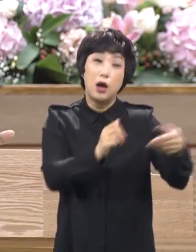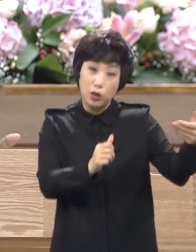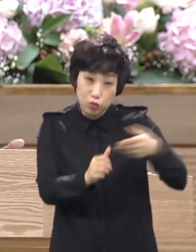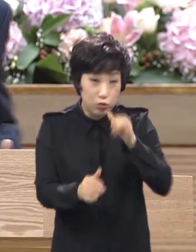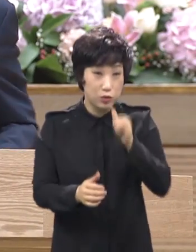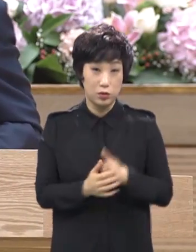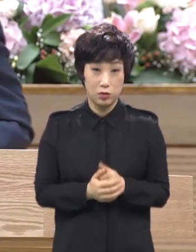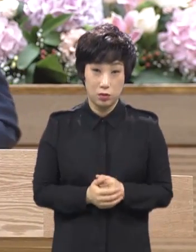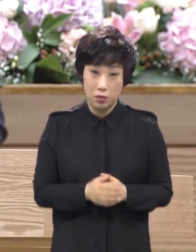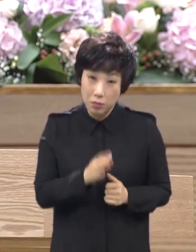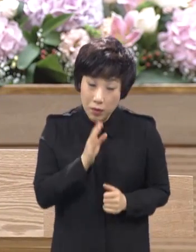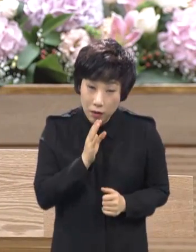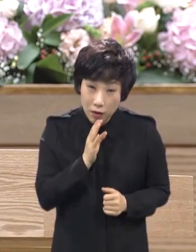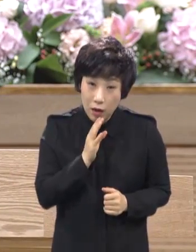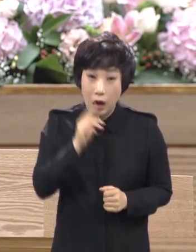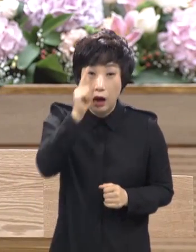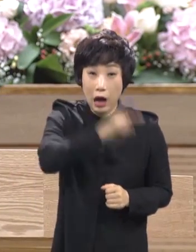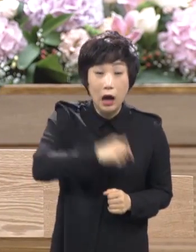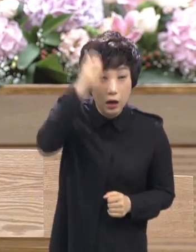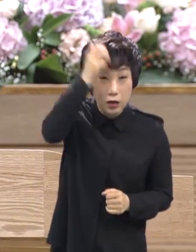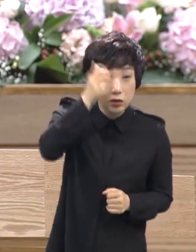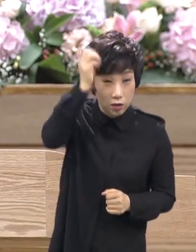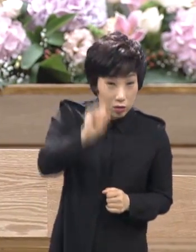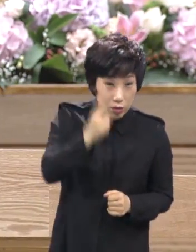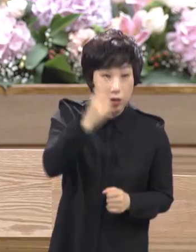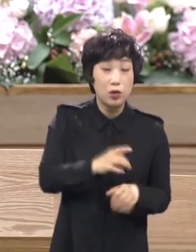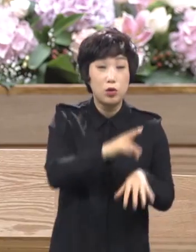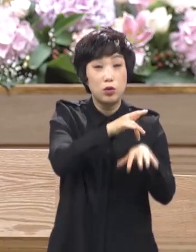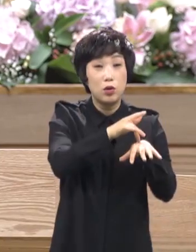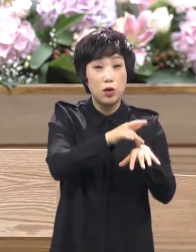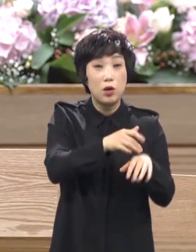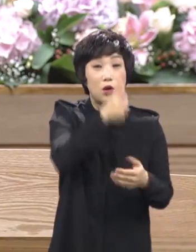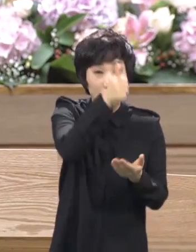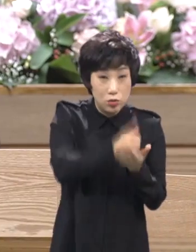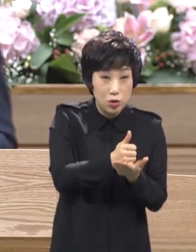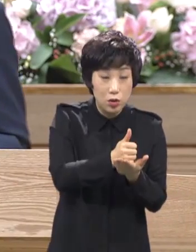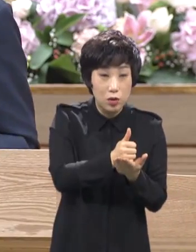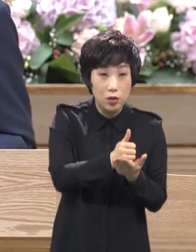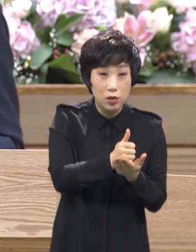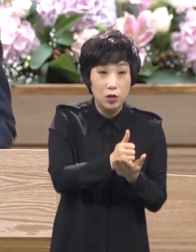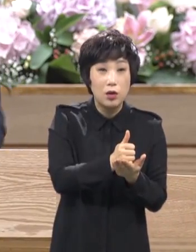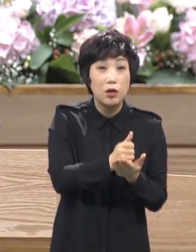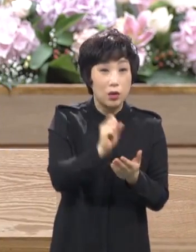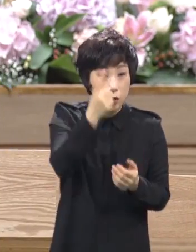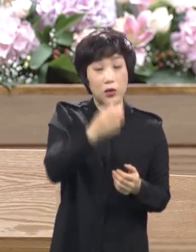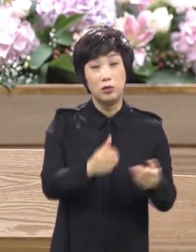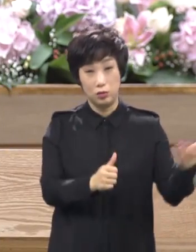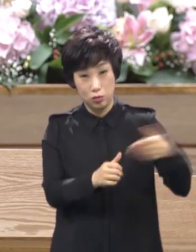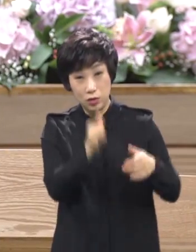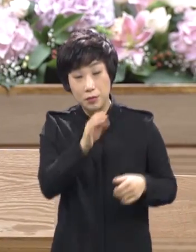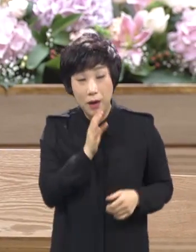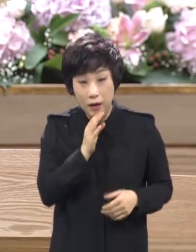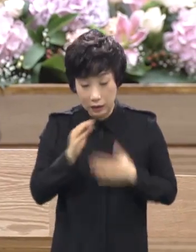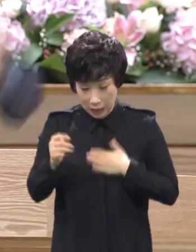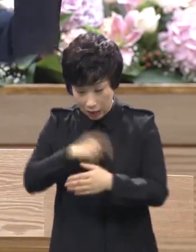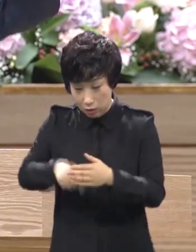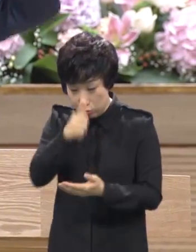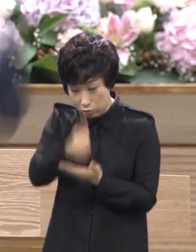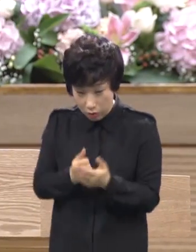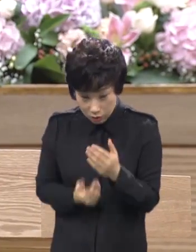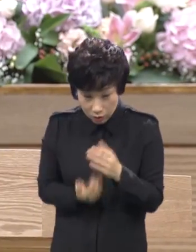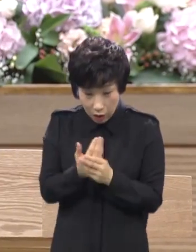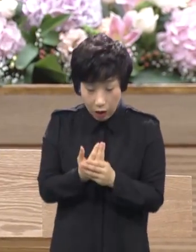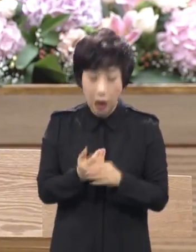생산된다. 악한 영에 의해서 생산됩니다. 내게서 죄가 생산됐다면